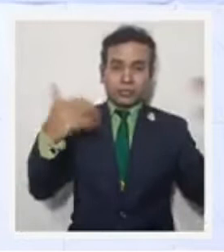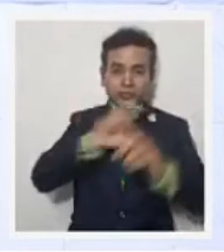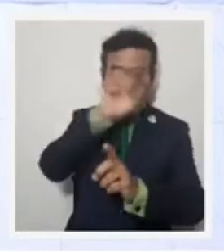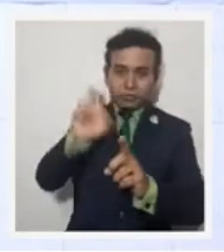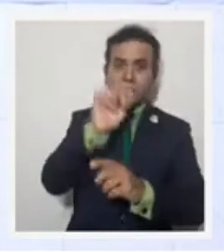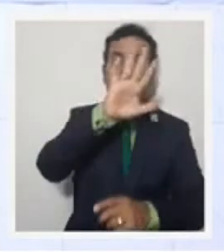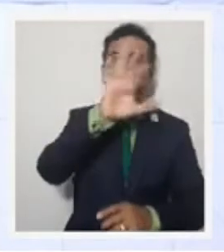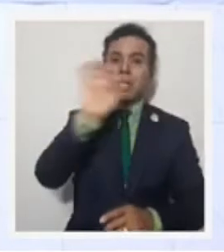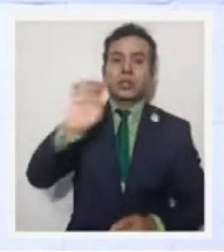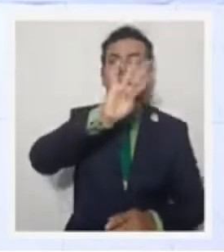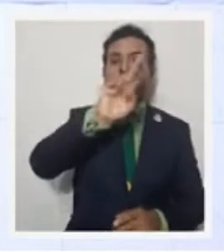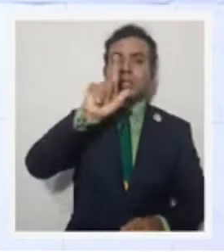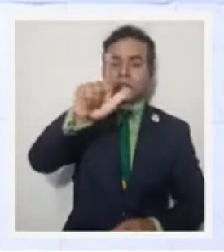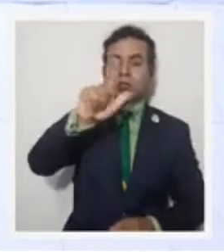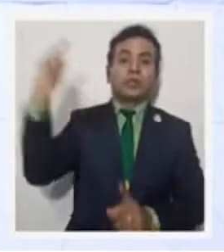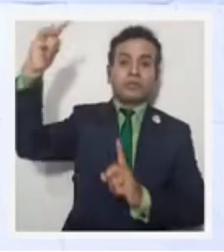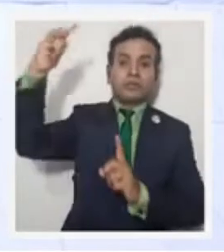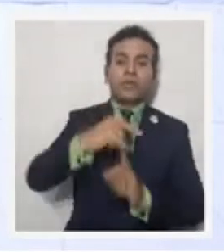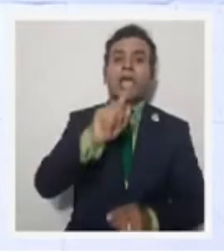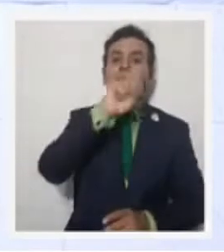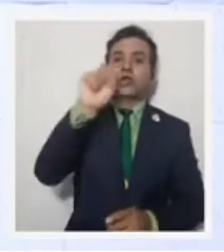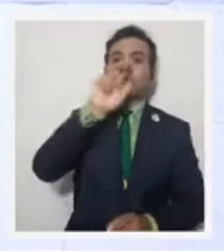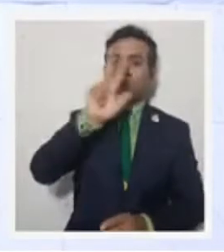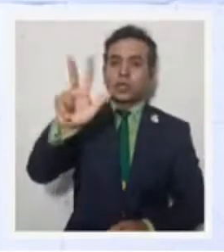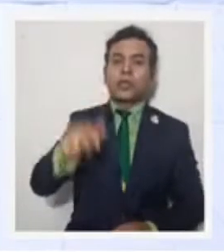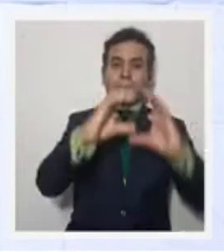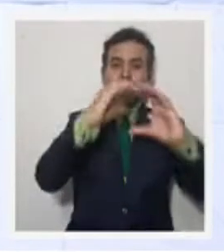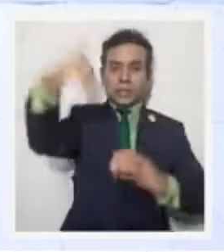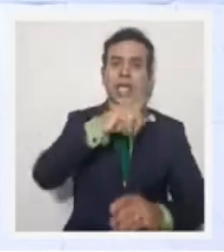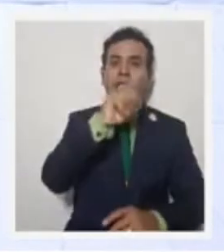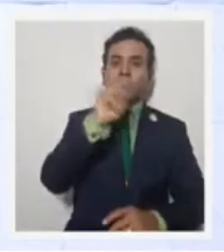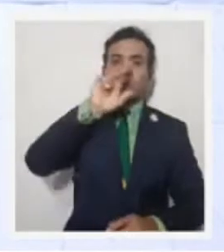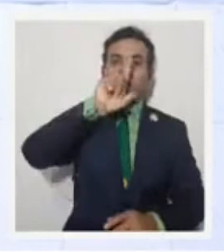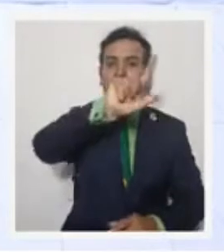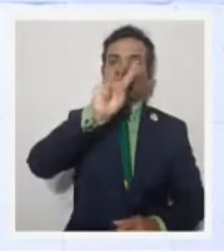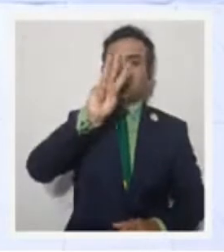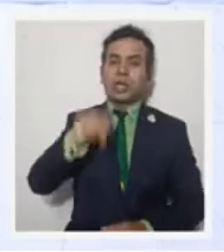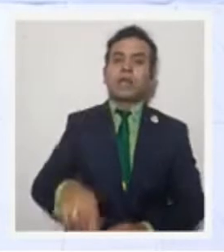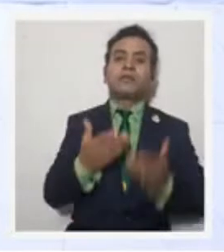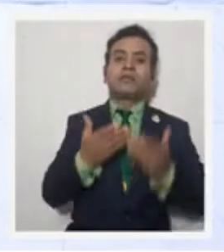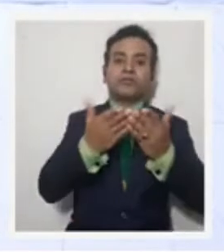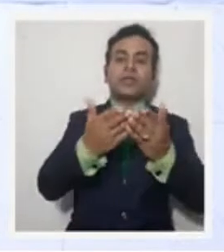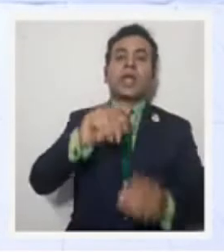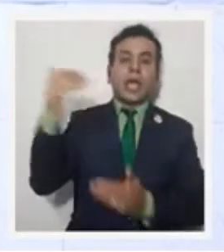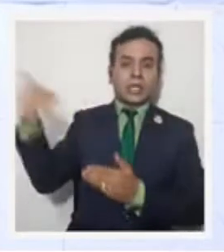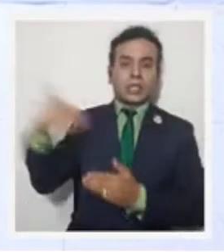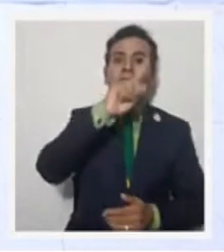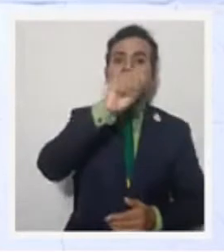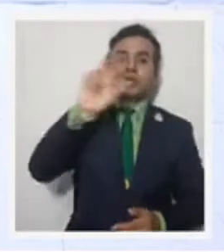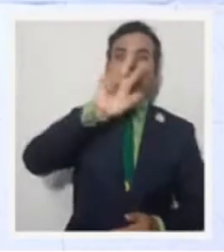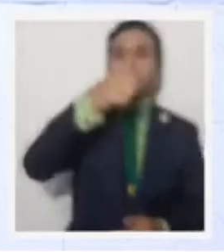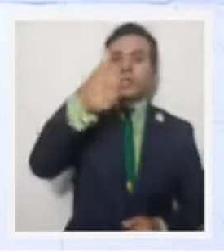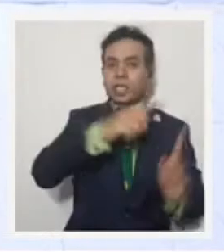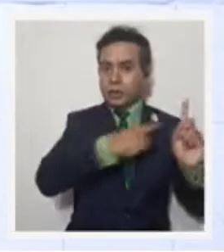স্ক্রিনিং হয়েছে গত 24 ঘন্টায় 547 জন, এর মধ্যে বিমানবন্দর 188 জন, স্থলবন্দর 173 জন এবং